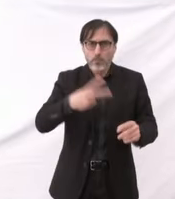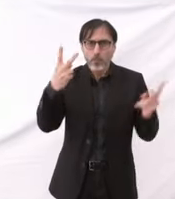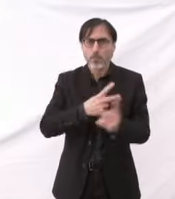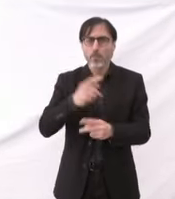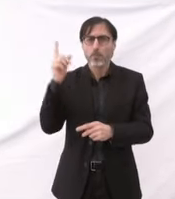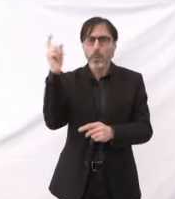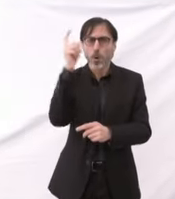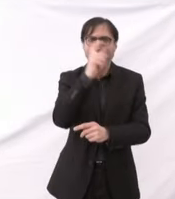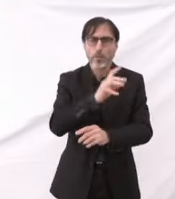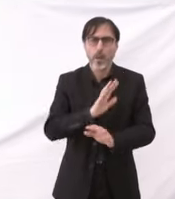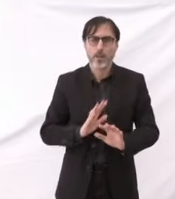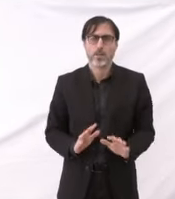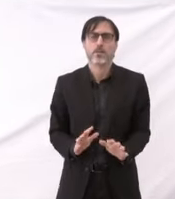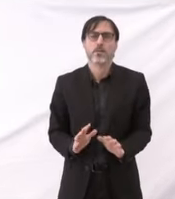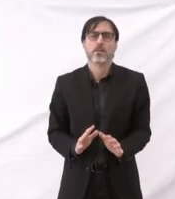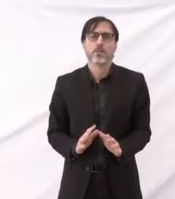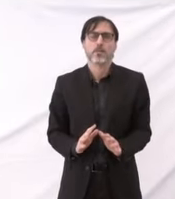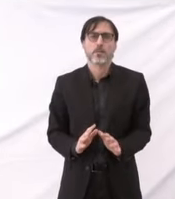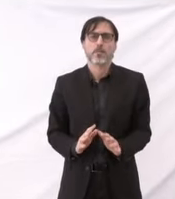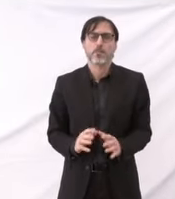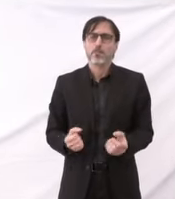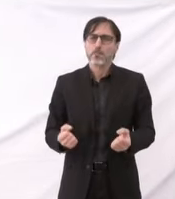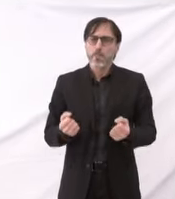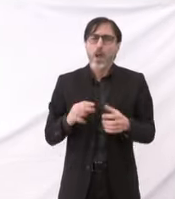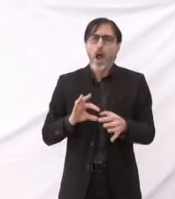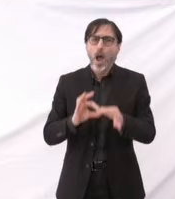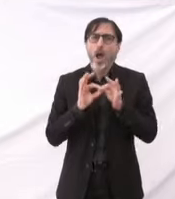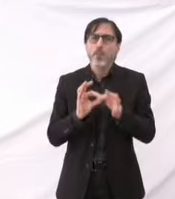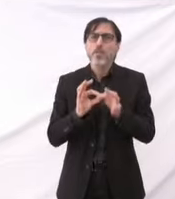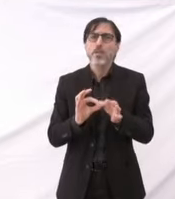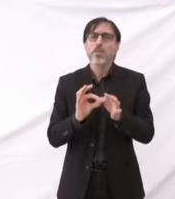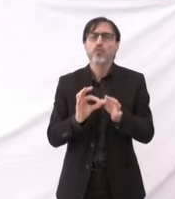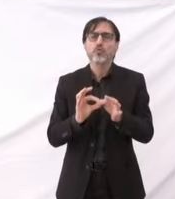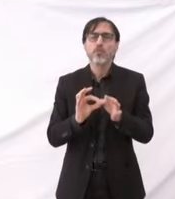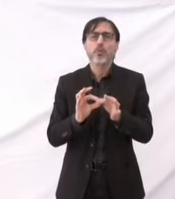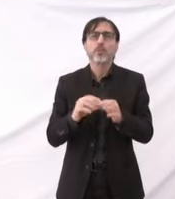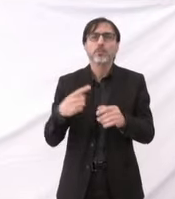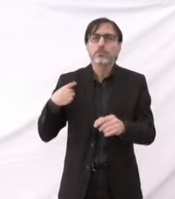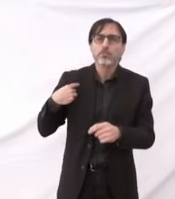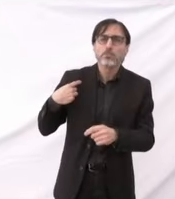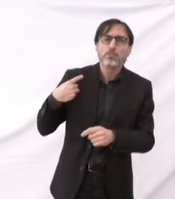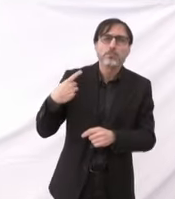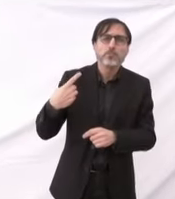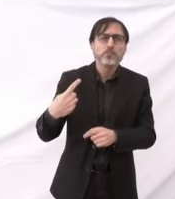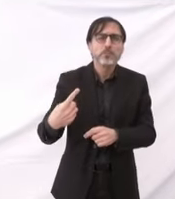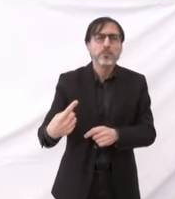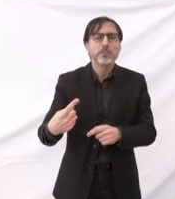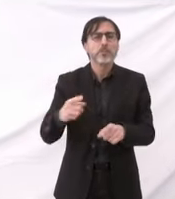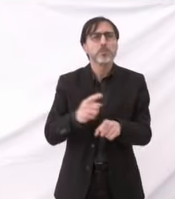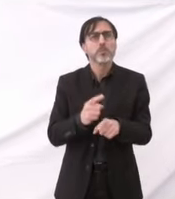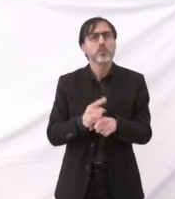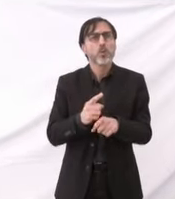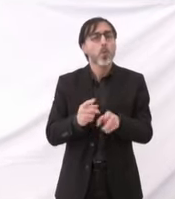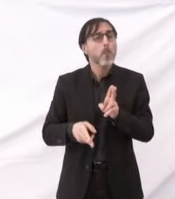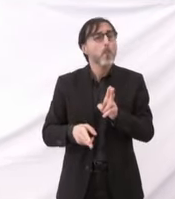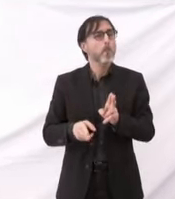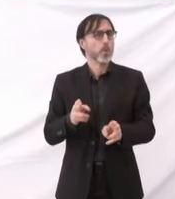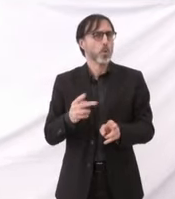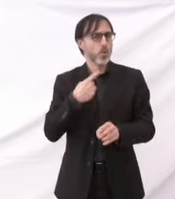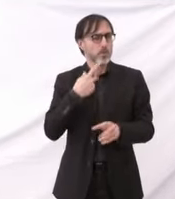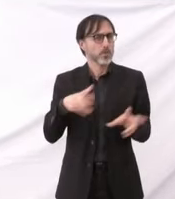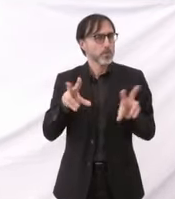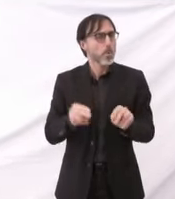preoccupati. Ma forza amici, finché non ci sarà una maggiore, ho detto una